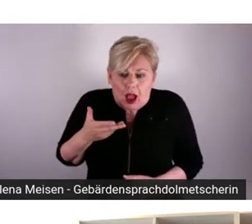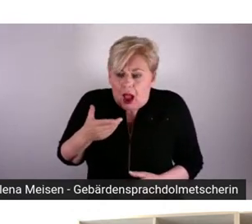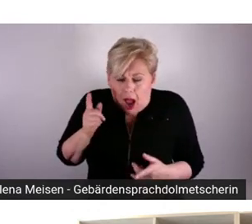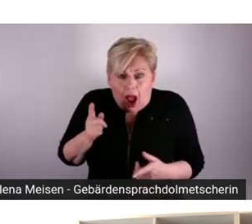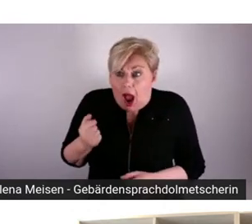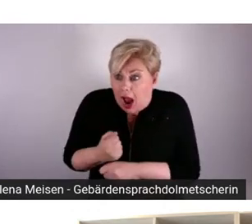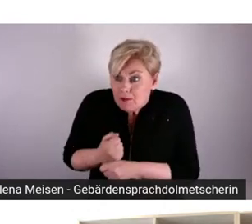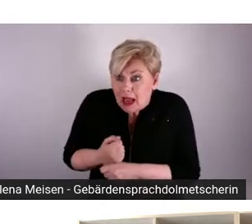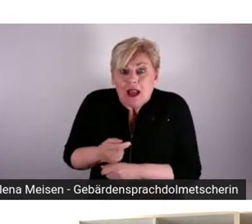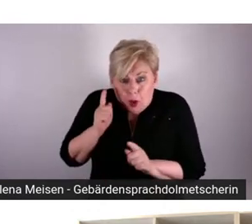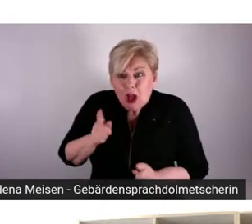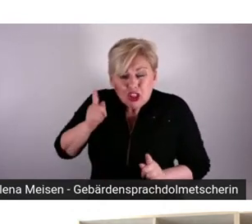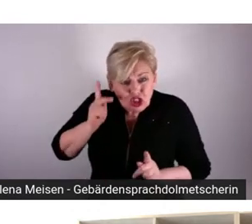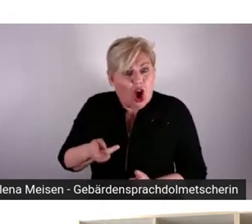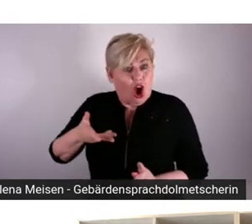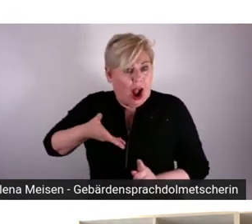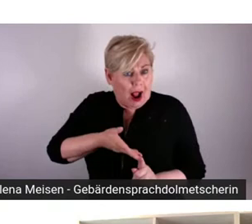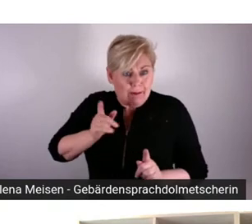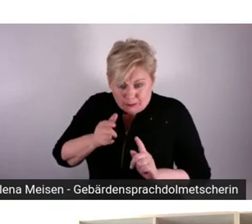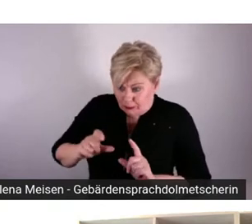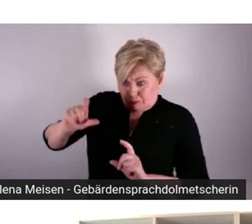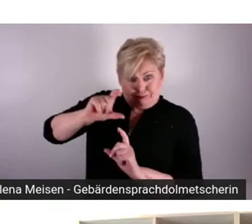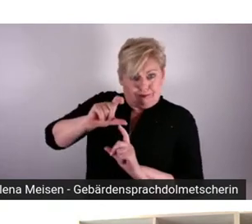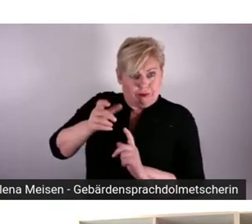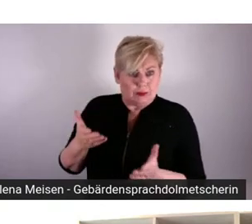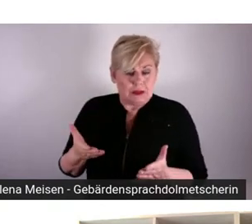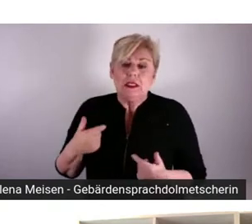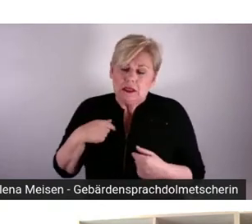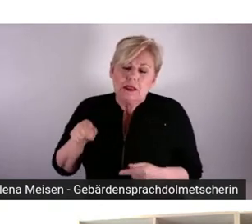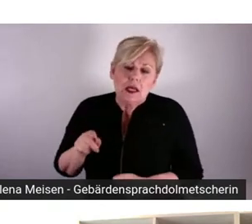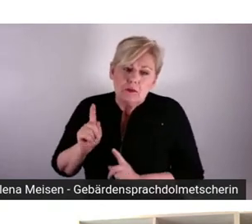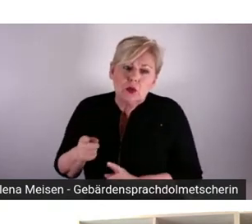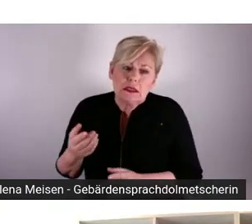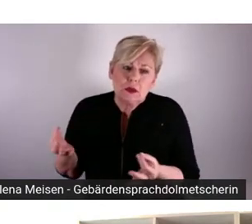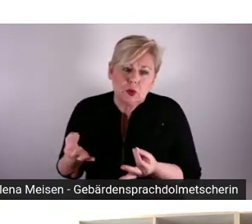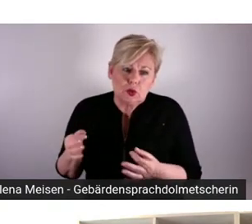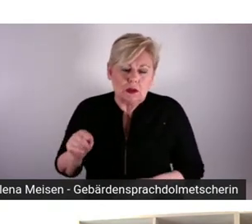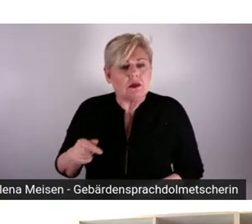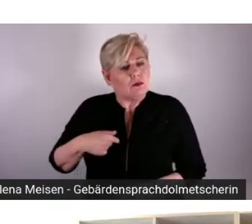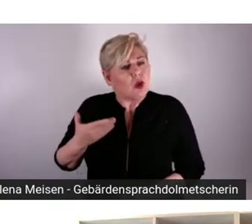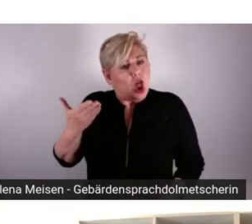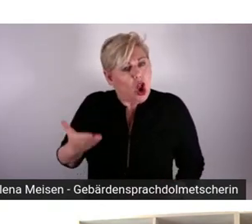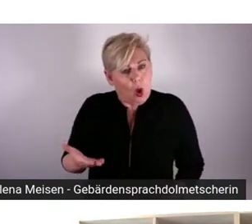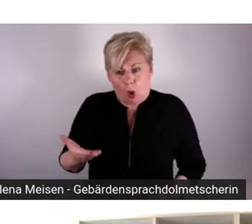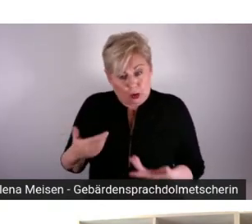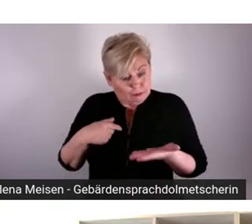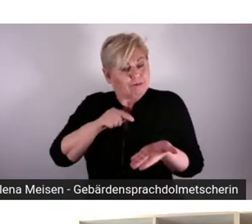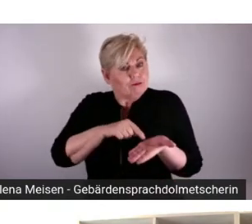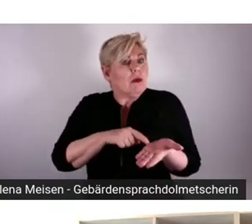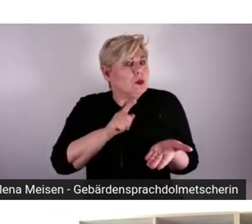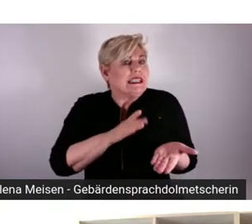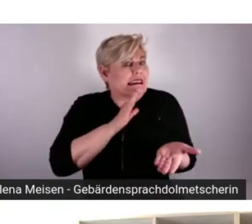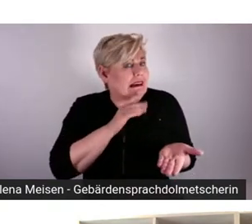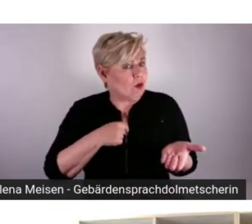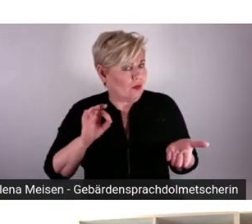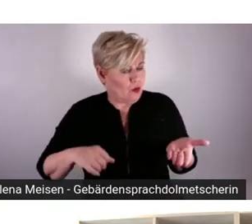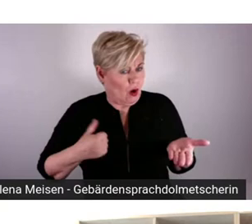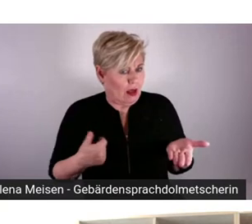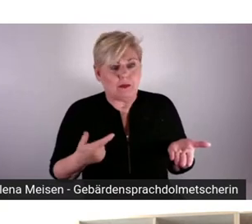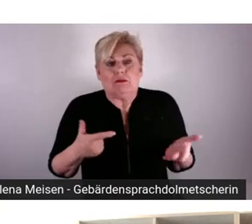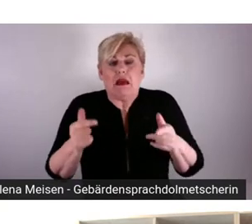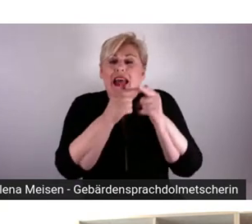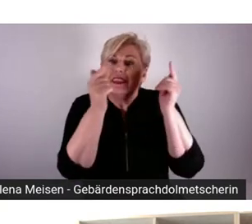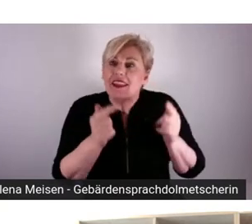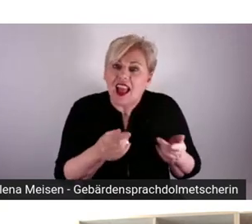aufstocken, da ist es dringend notwendig anzusetzen, eben deutlich zu machen, Löhne müssen zum Leben reichen, am besten durch flächendeckende